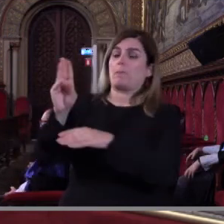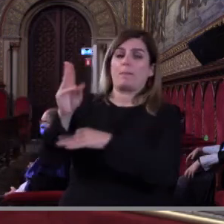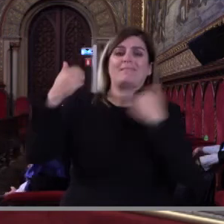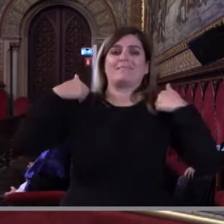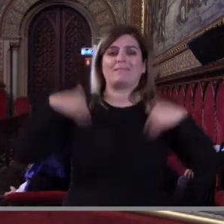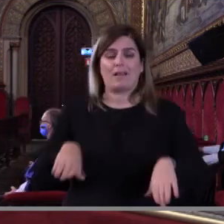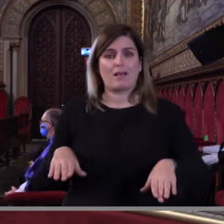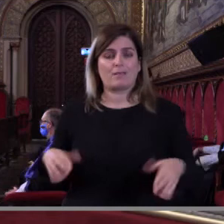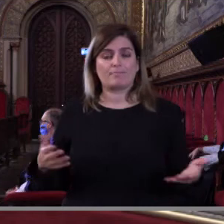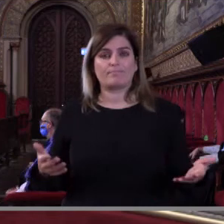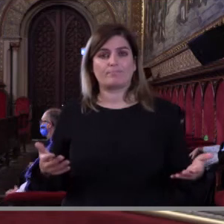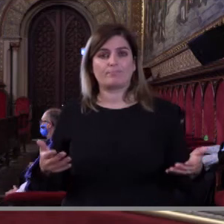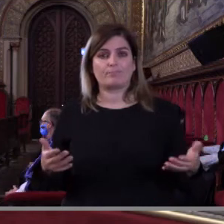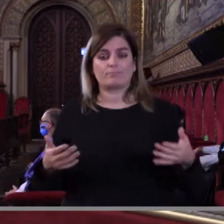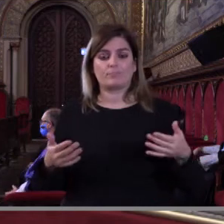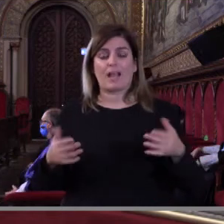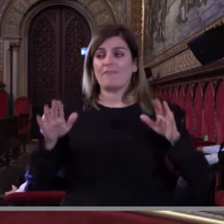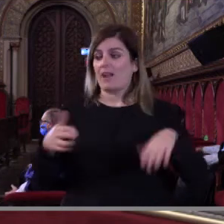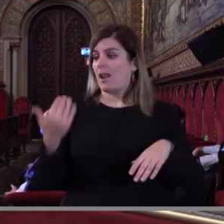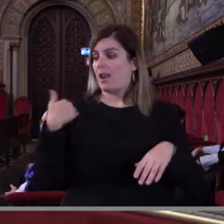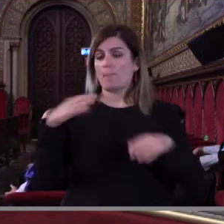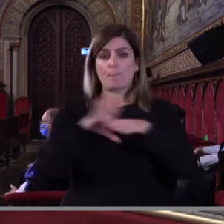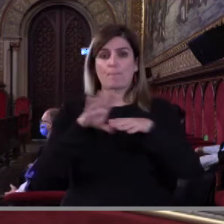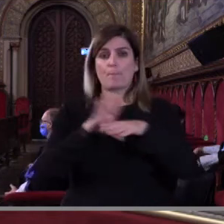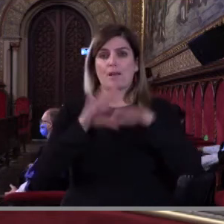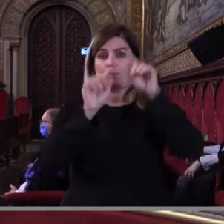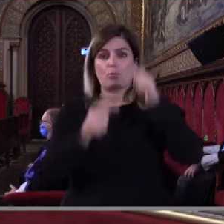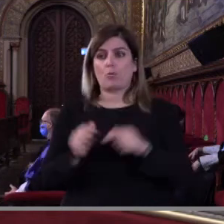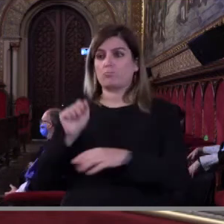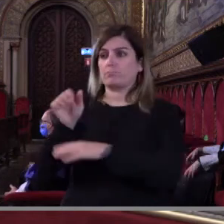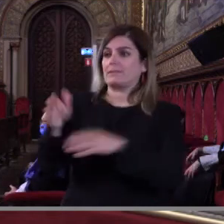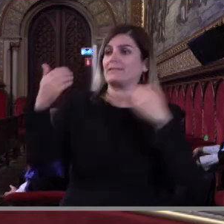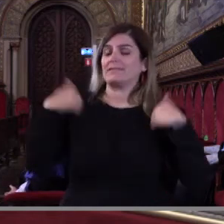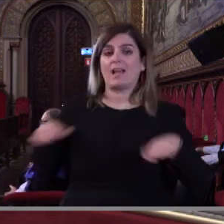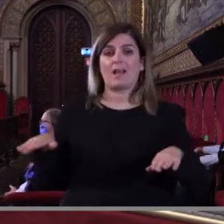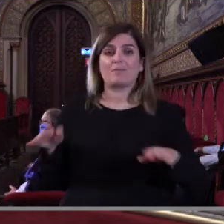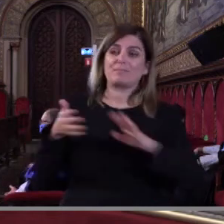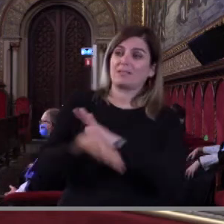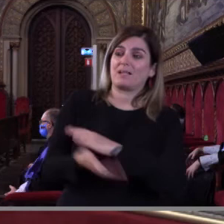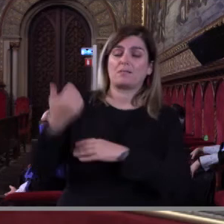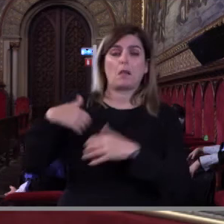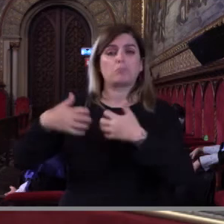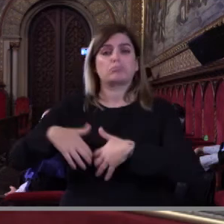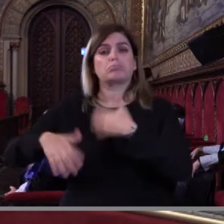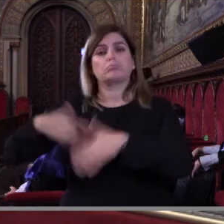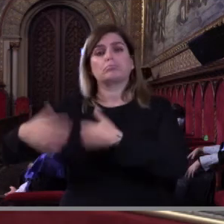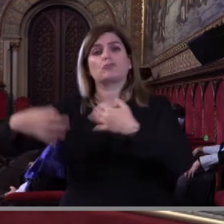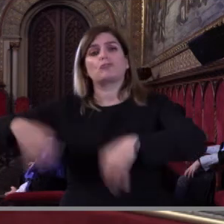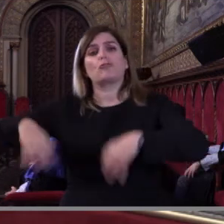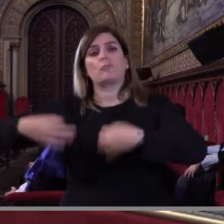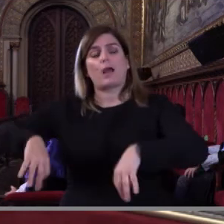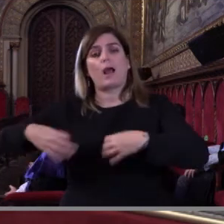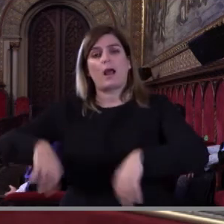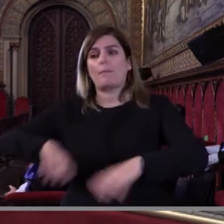de tots els tràmits, era que dimarts ja s'enviava des de govern al Parlament i, per tant, doncs, ja podríem tenir